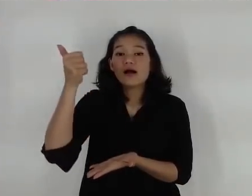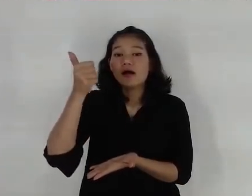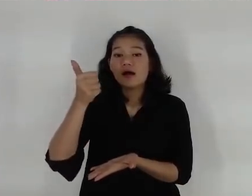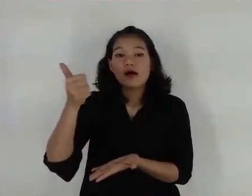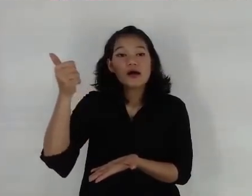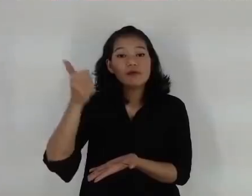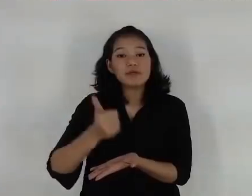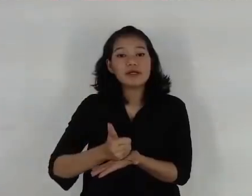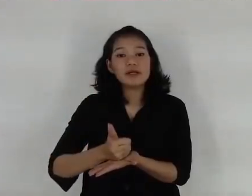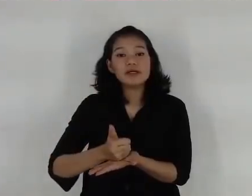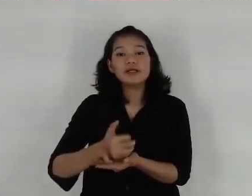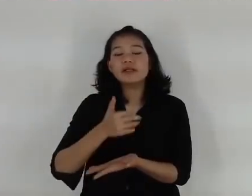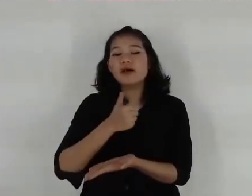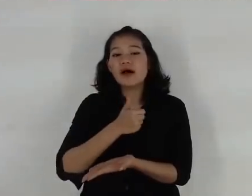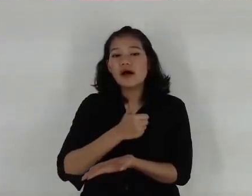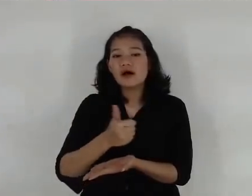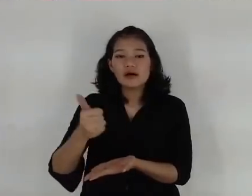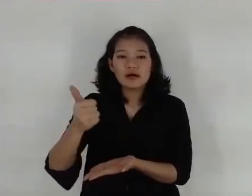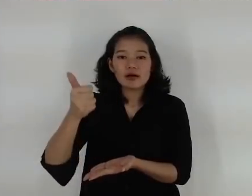hehehe